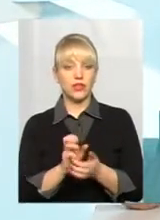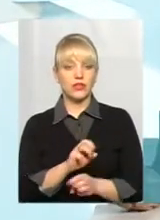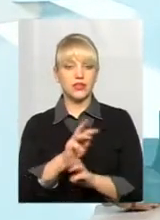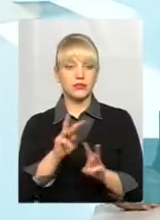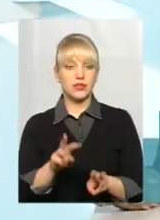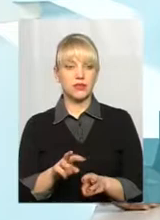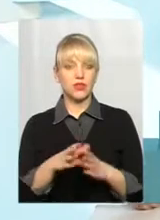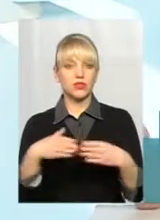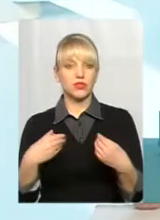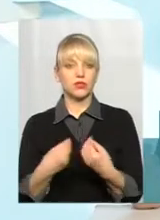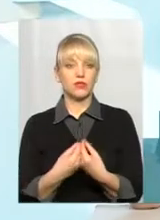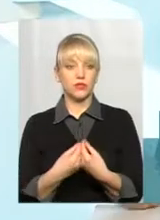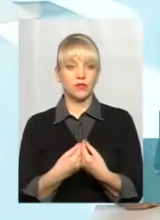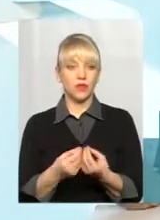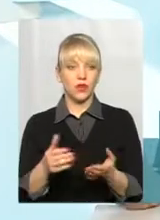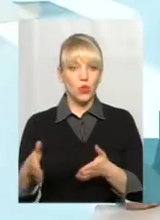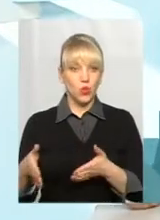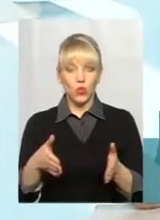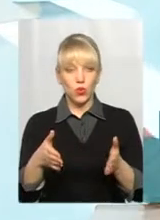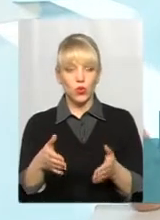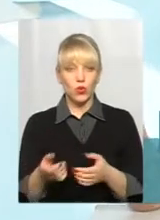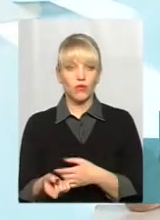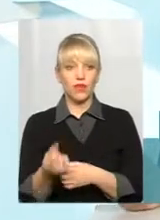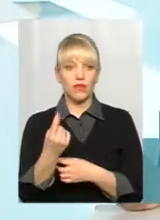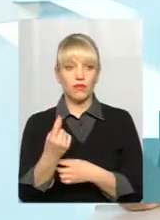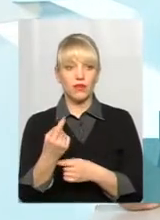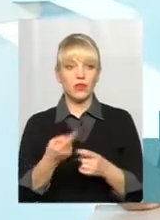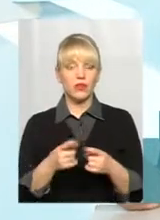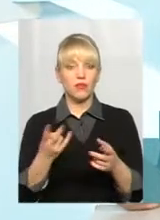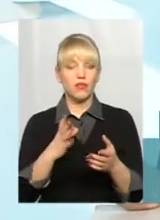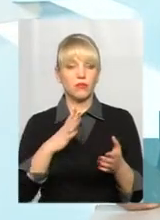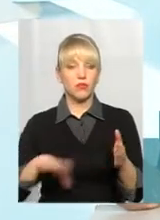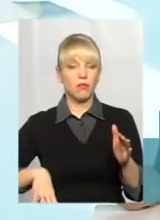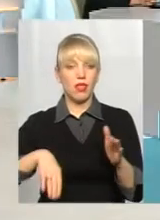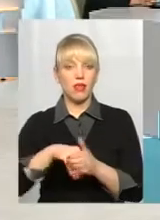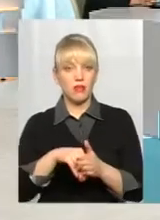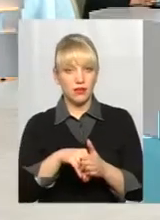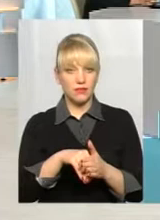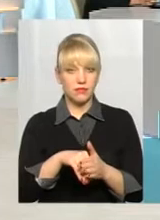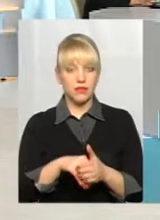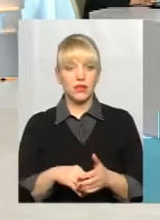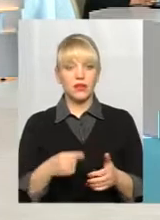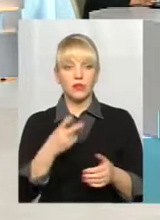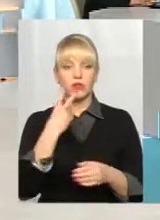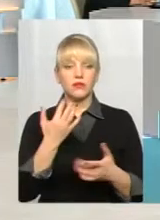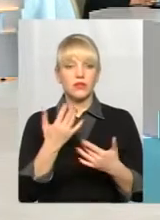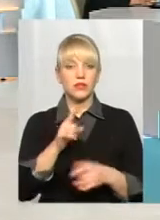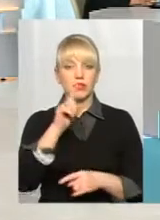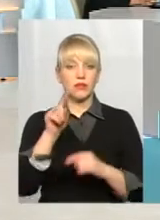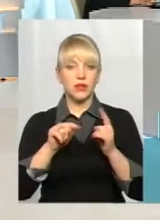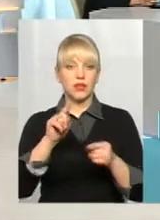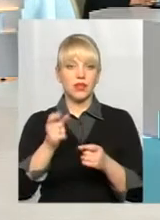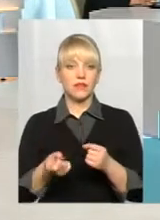забезпечити сім'ю. Тобто дорога, то виявляється, ще й до того всього платна має бути. Так. Так? От. І ви дивіться, скільки питань виникає